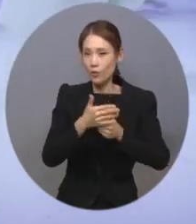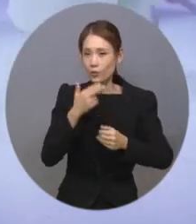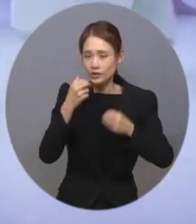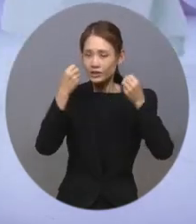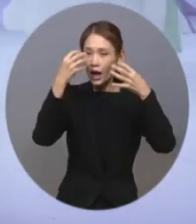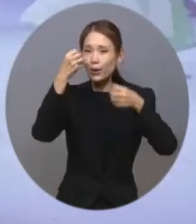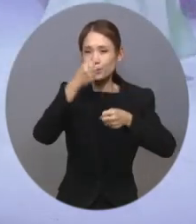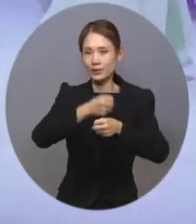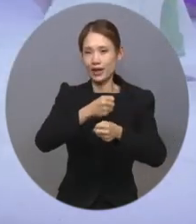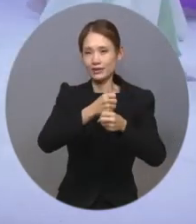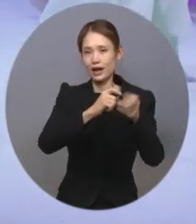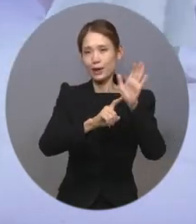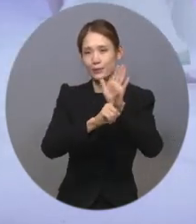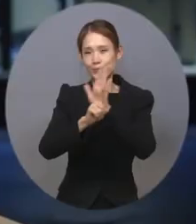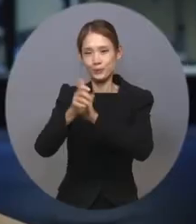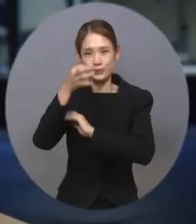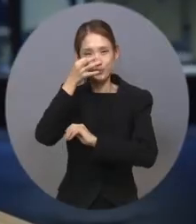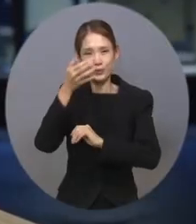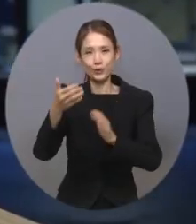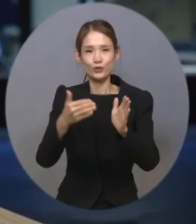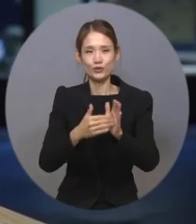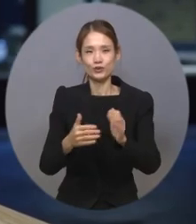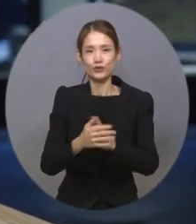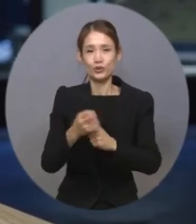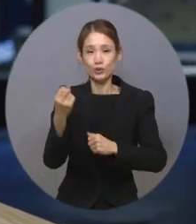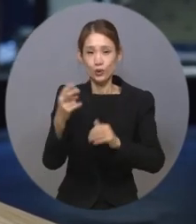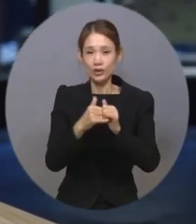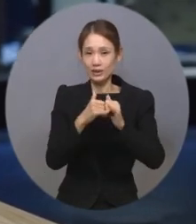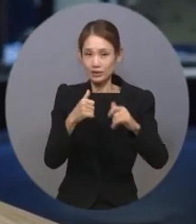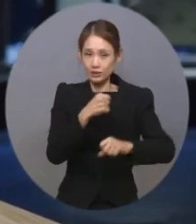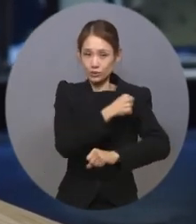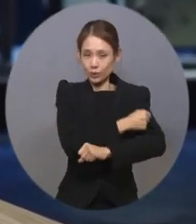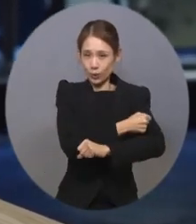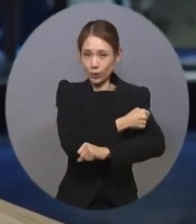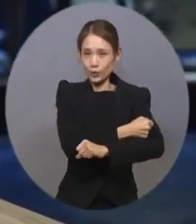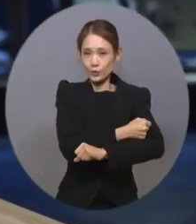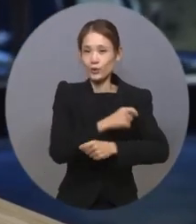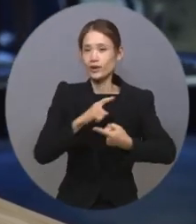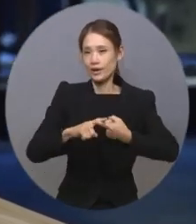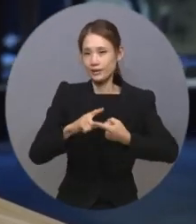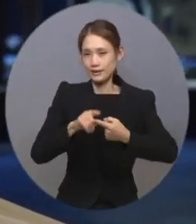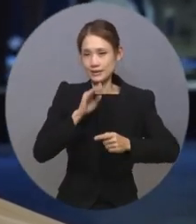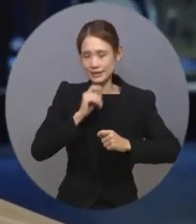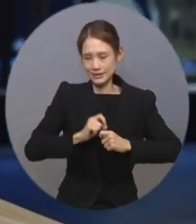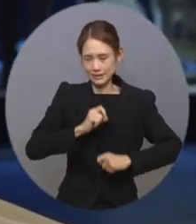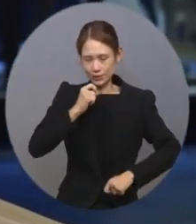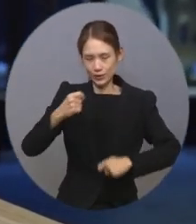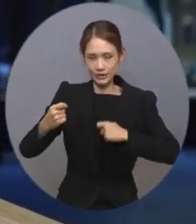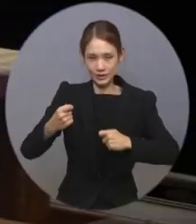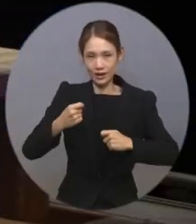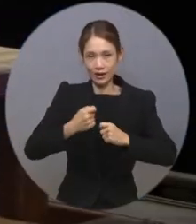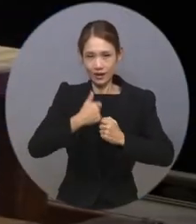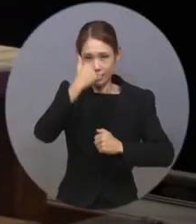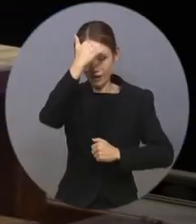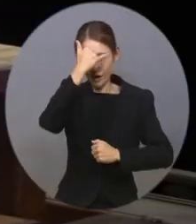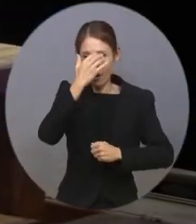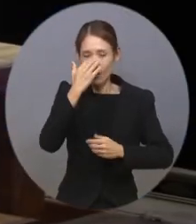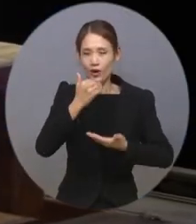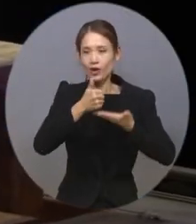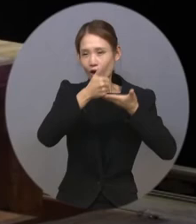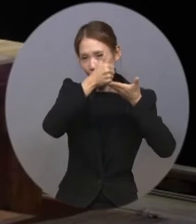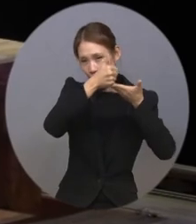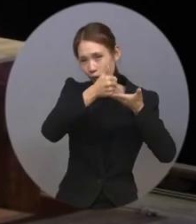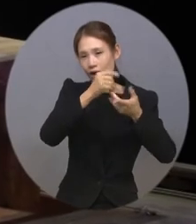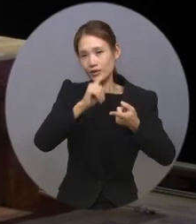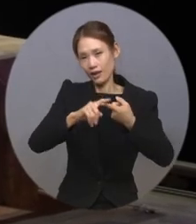창작물을 완성했습니다. 또한 인간의 노동에 대한 진솔한 접근과 경외감을 있는